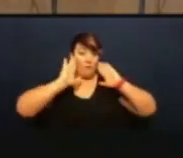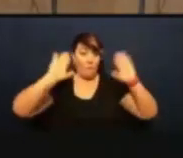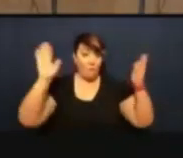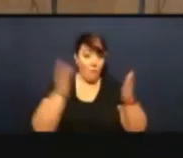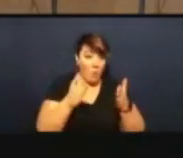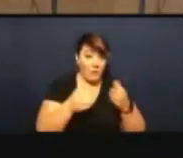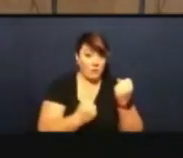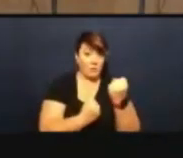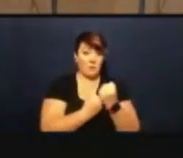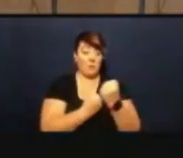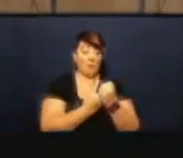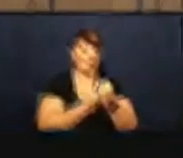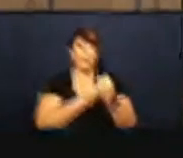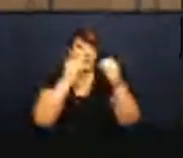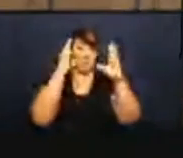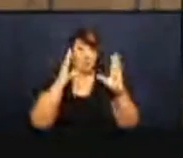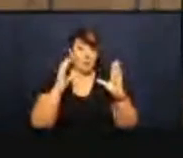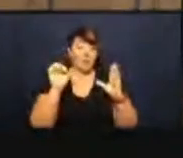Na